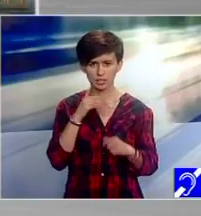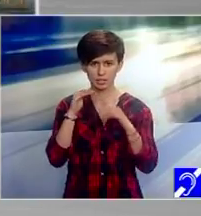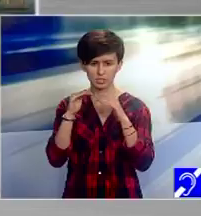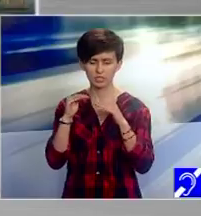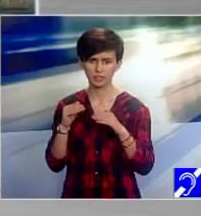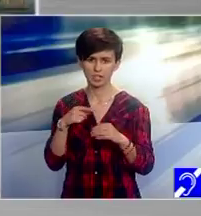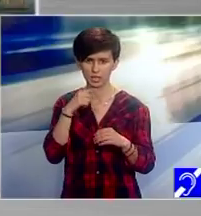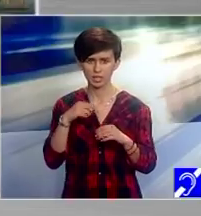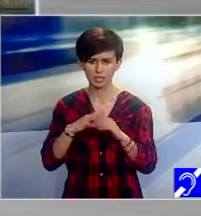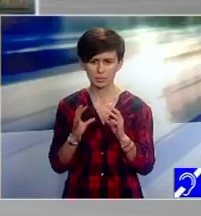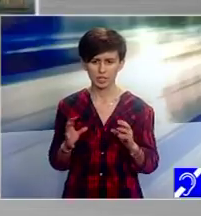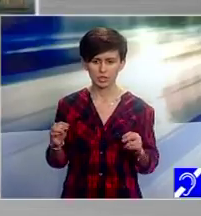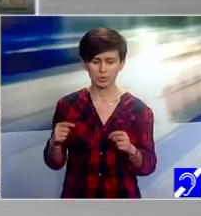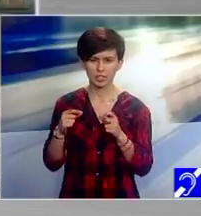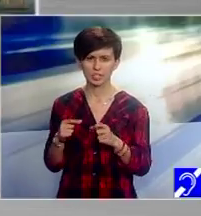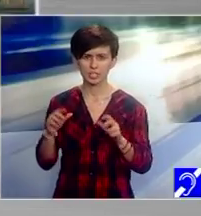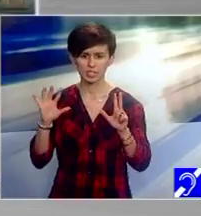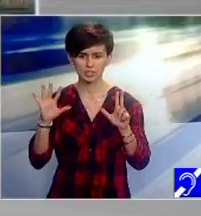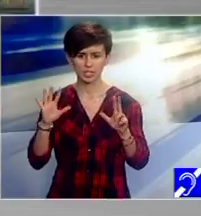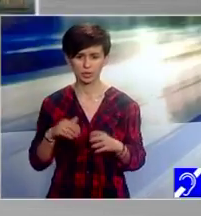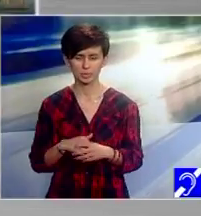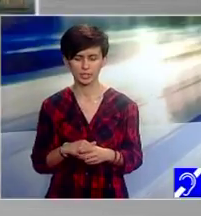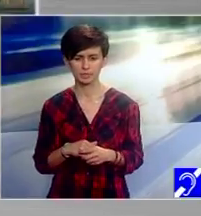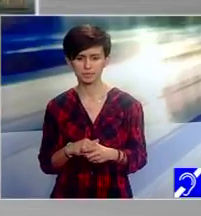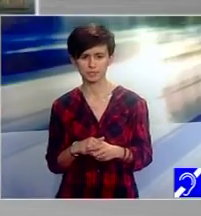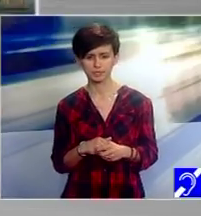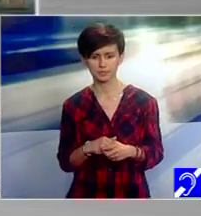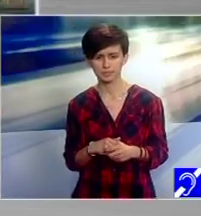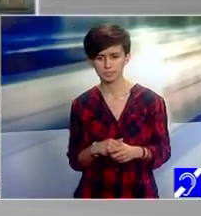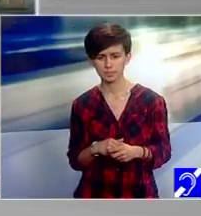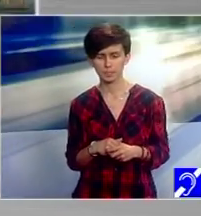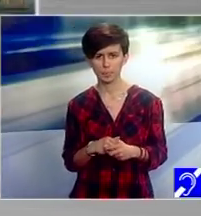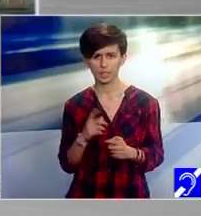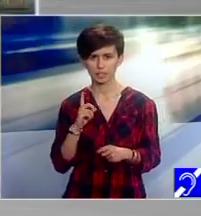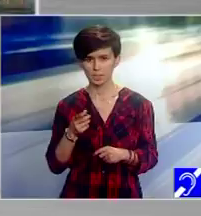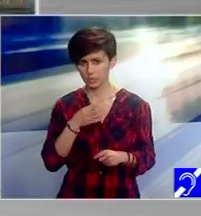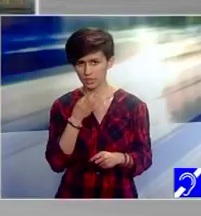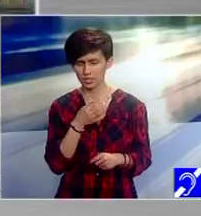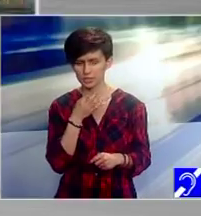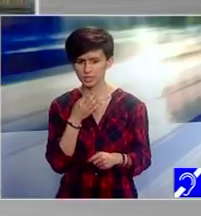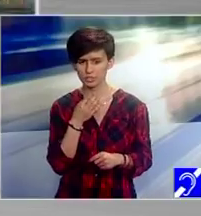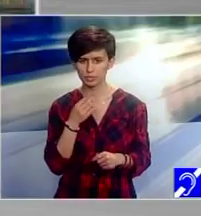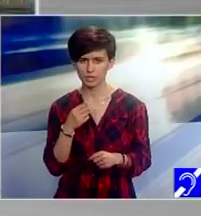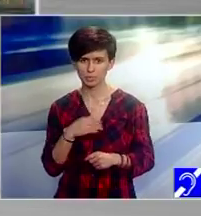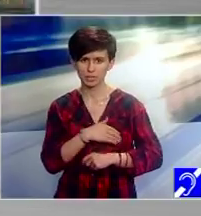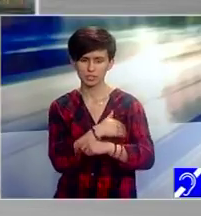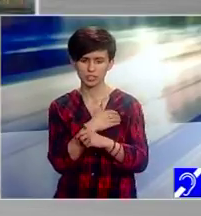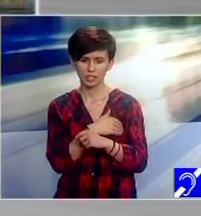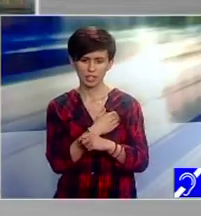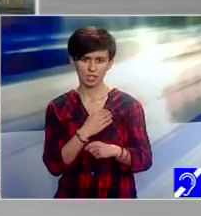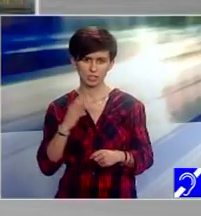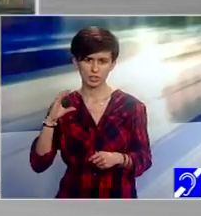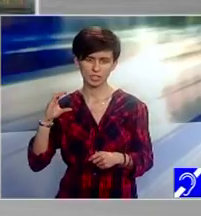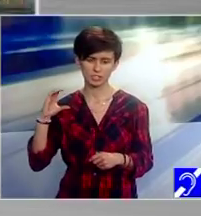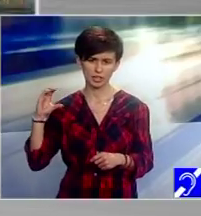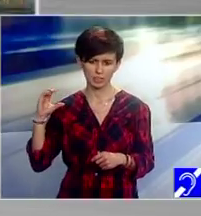română, clasa 8-a, un loc 3 la informatică. De menționat că elevul Cristian Covaci,